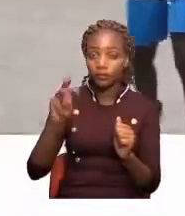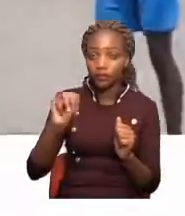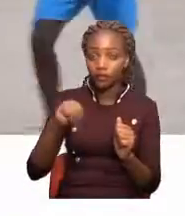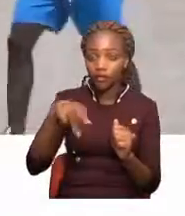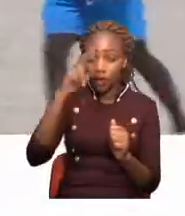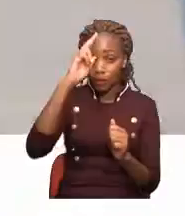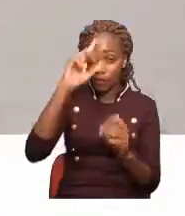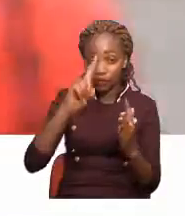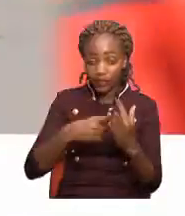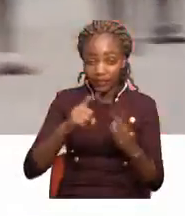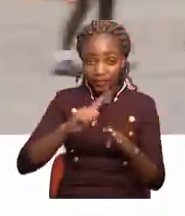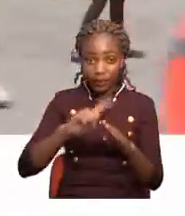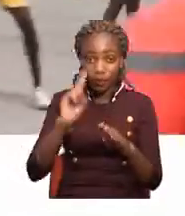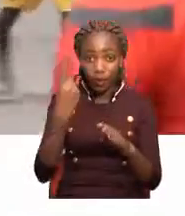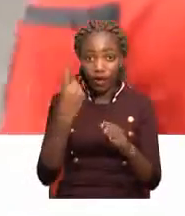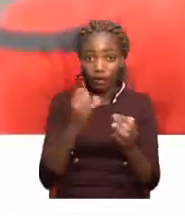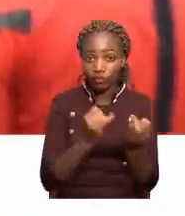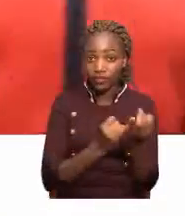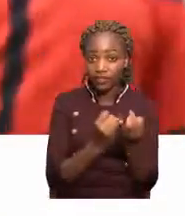7 mchana siku ya Jumamosi.